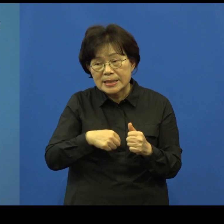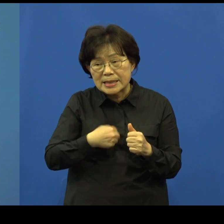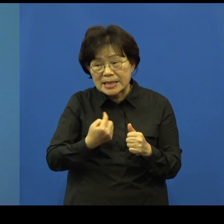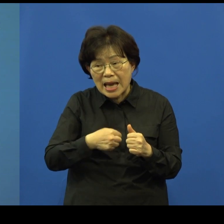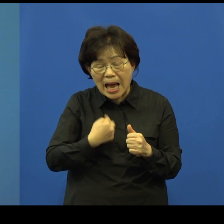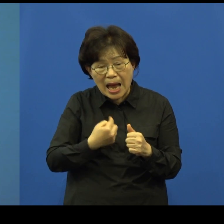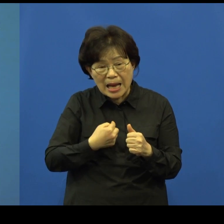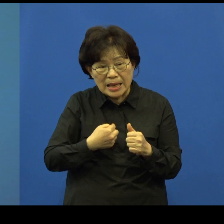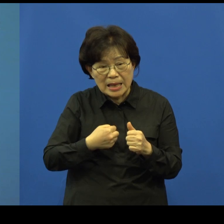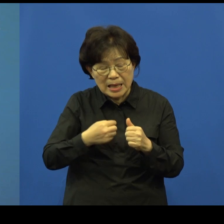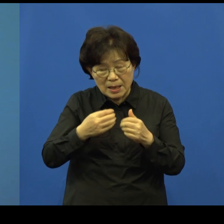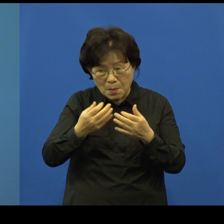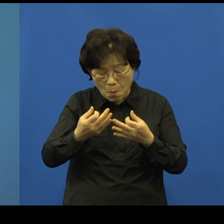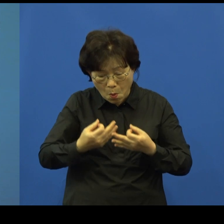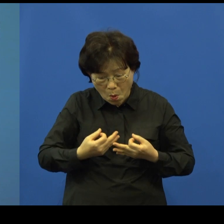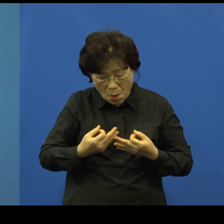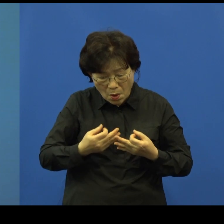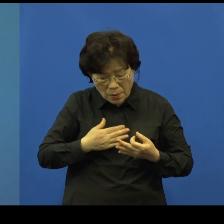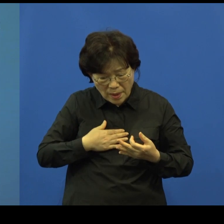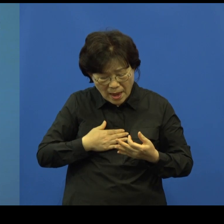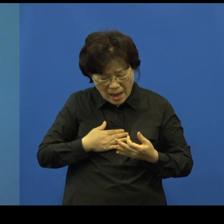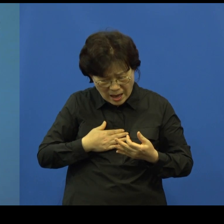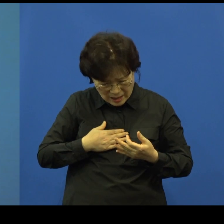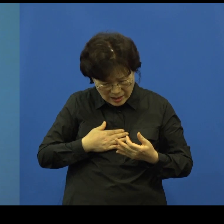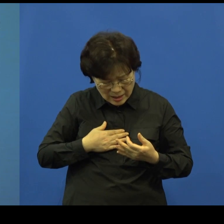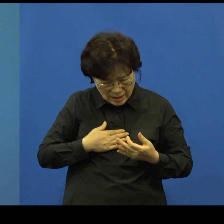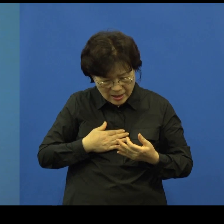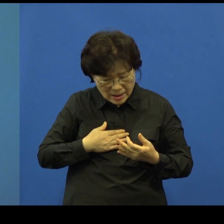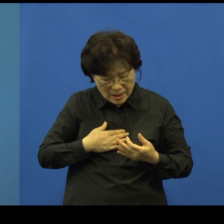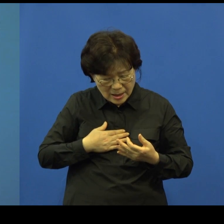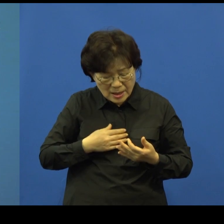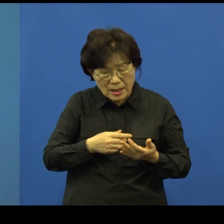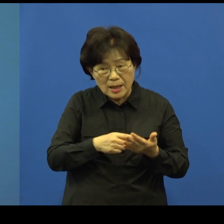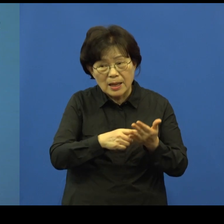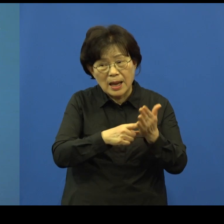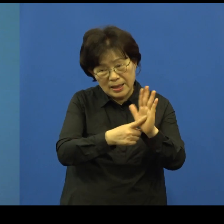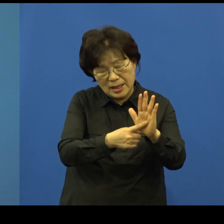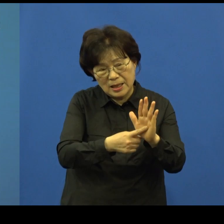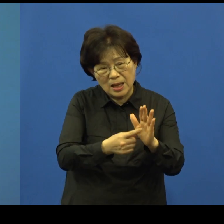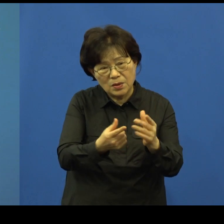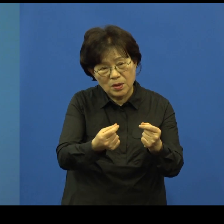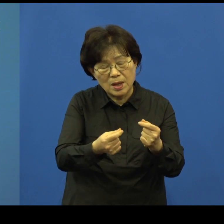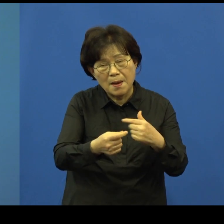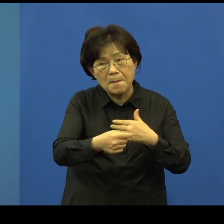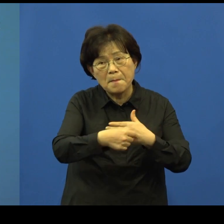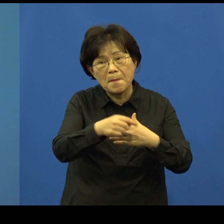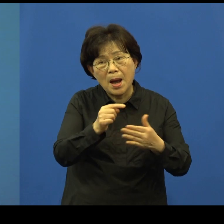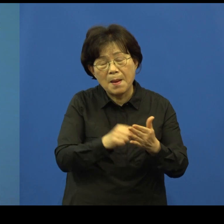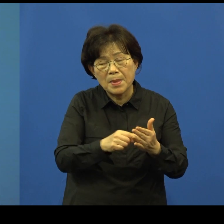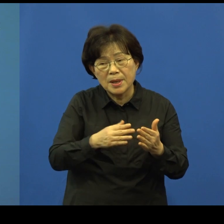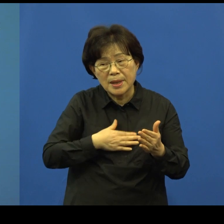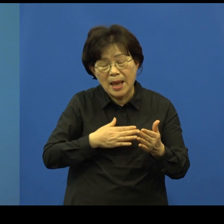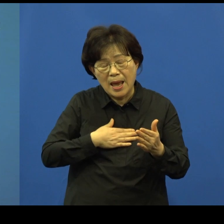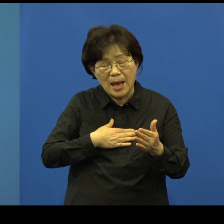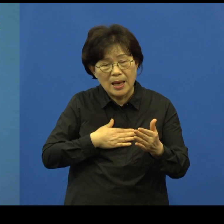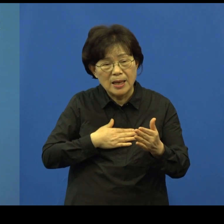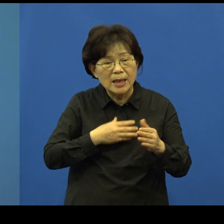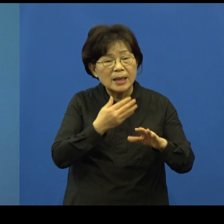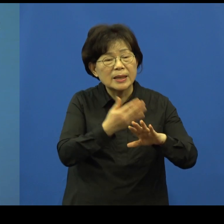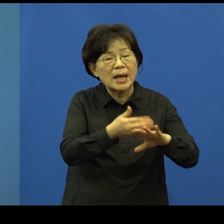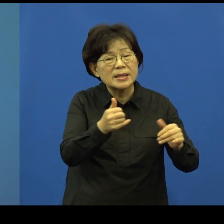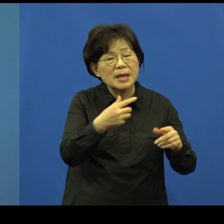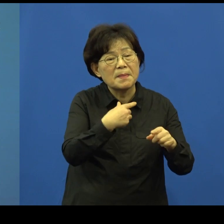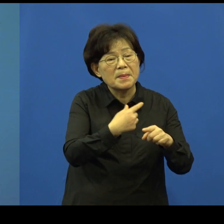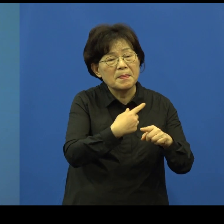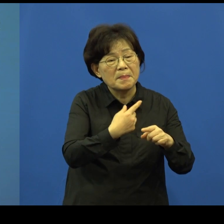암시예요. 자기 자신이 마음에 안 드는 것을 다른 사람에게 이제 하는 거, 심리적으로 자기 투사라고 그러죠. 투시라고